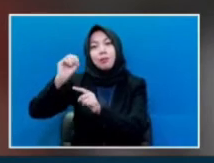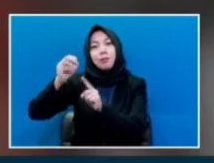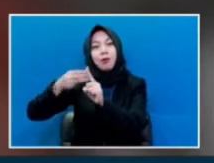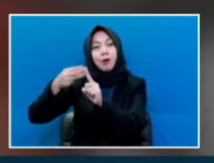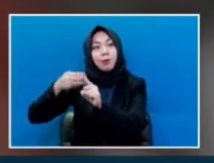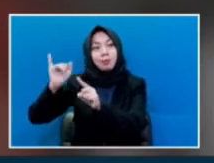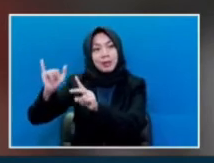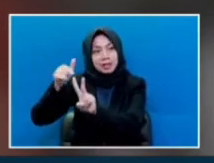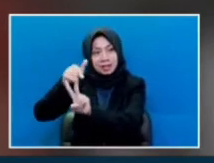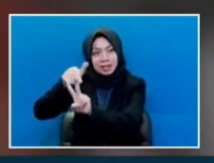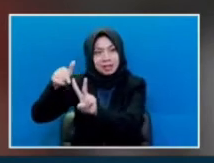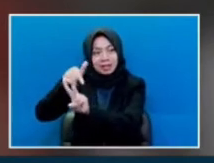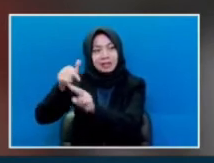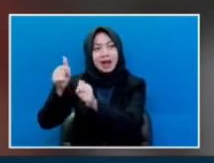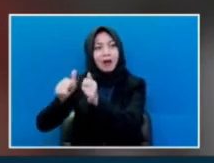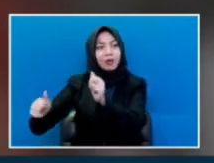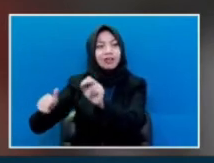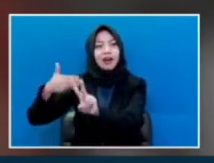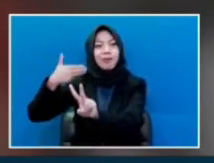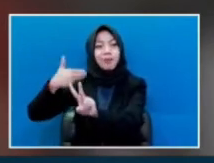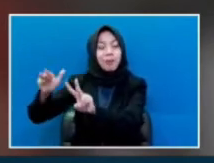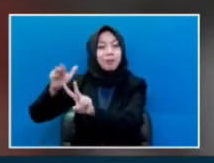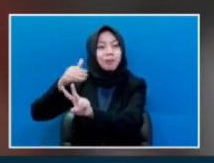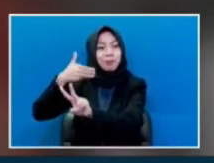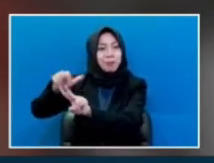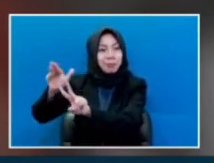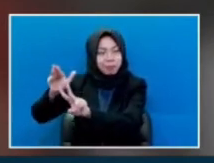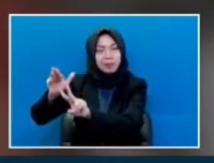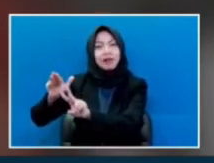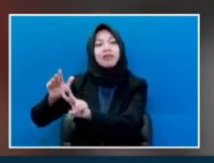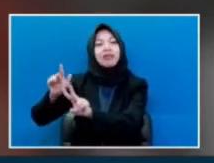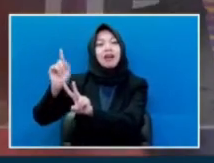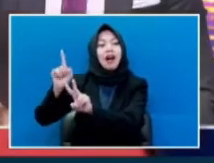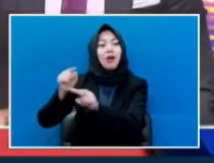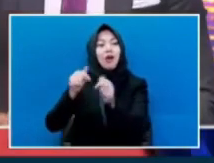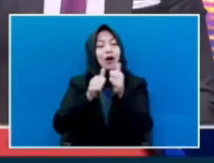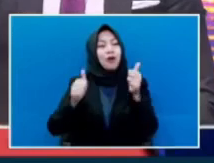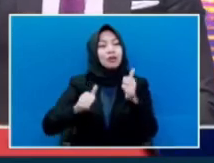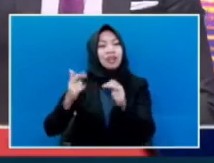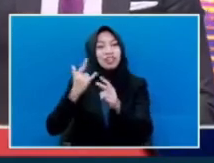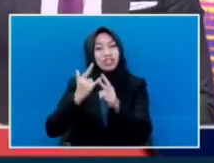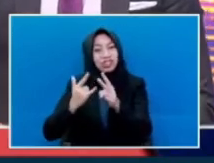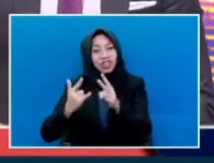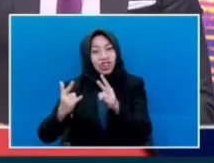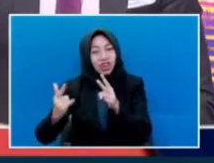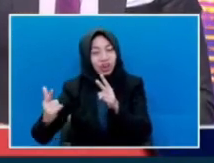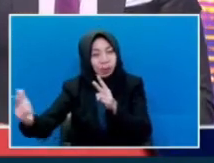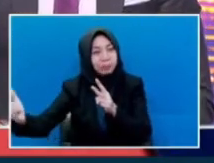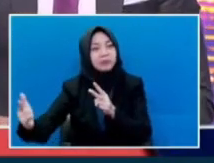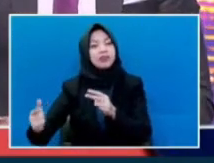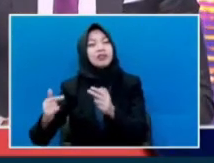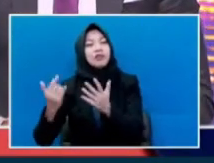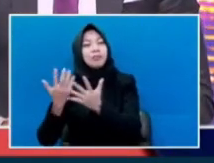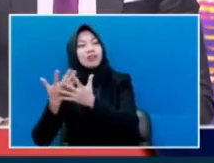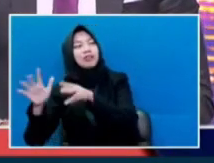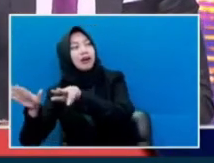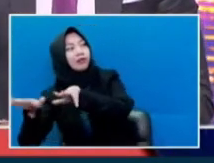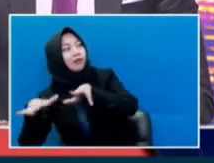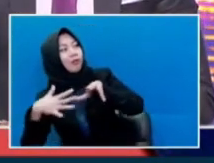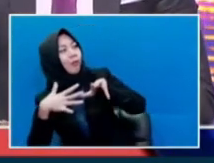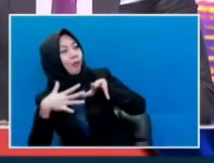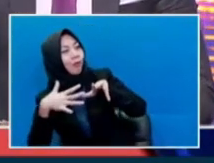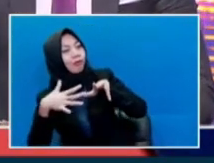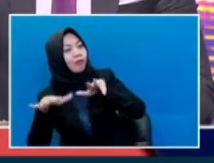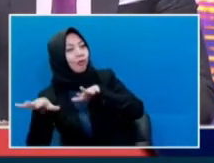menguntungkan Gibran dan bobi gitu pertama dari sisi panggung Jadi mereka akan selalu dapat panggung di media kan